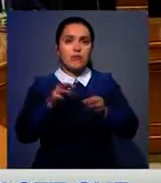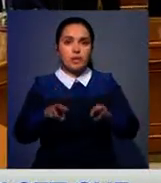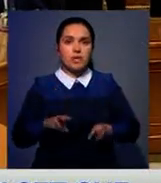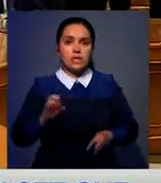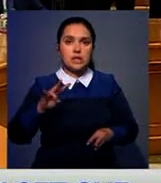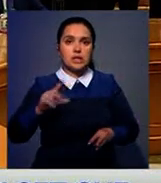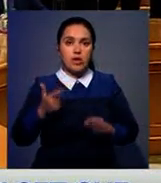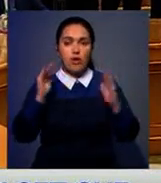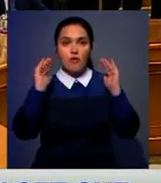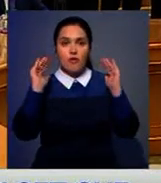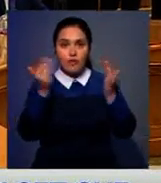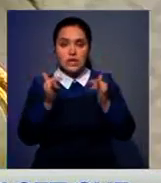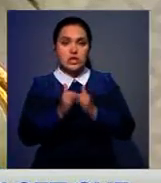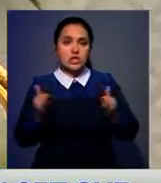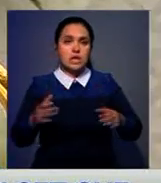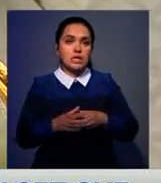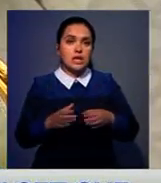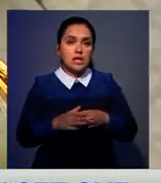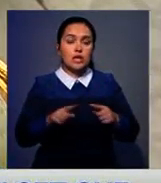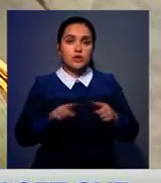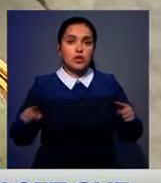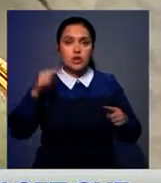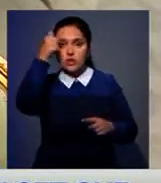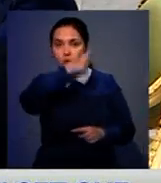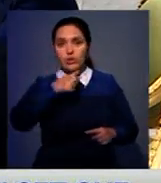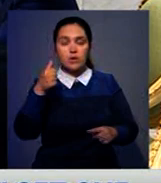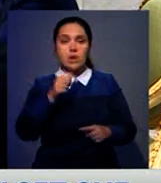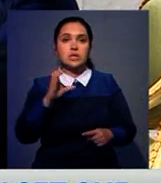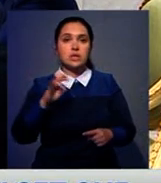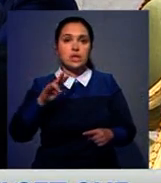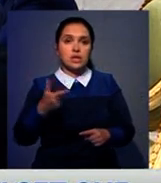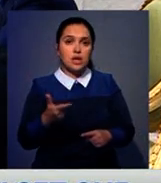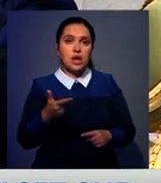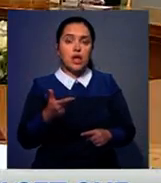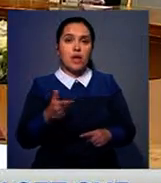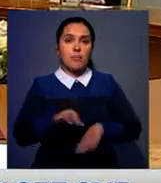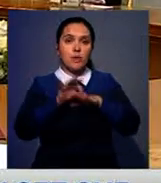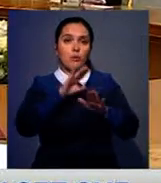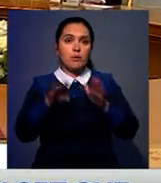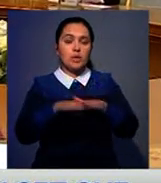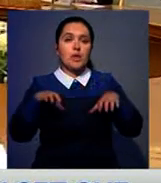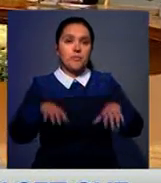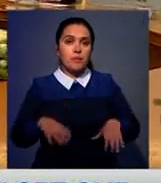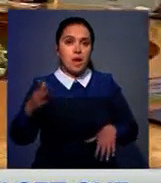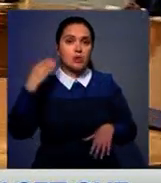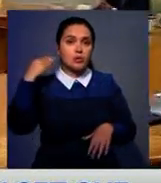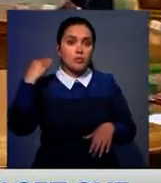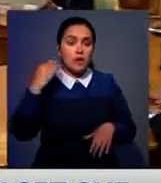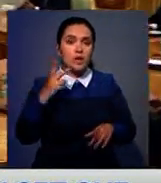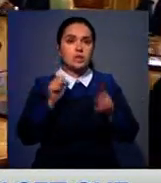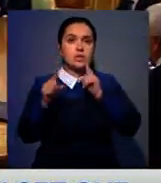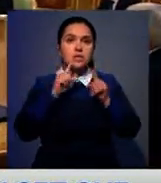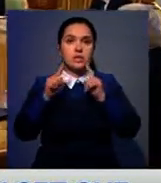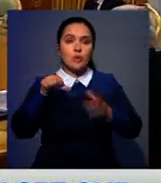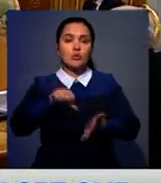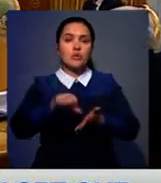правительств СНГ в узком и расширенном составах. Текущий год в Содружестве проходит под председательством Туркменистана. В заседании